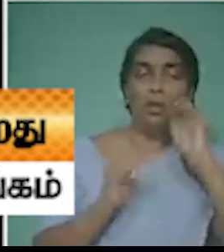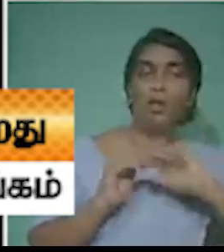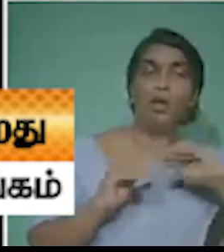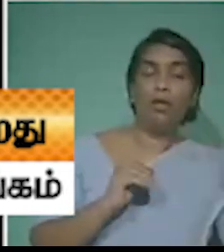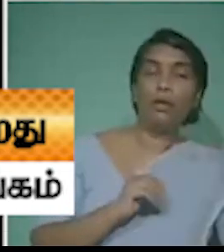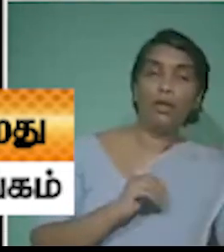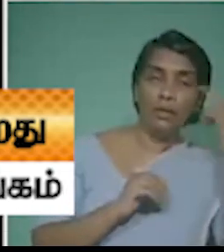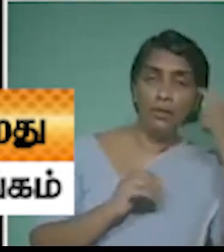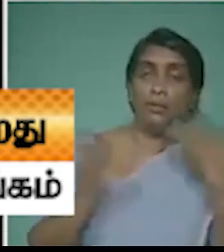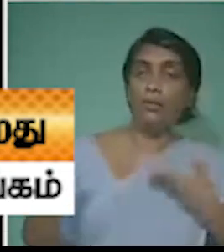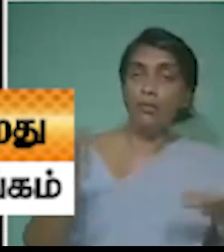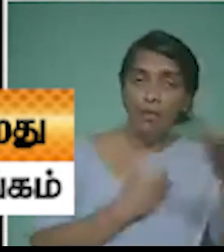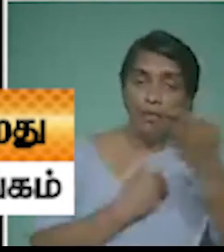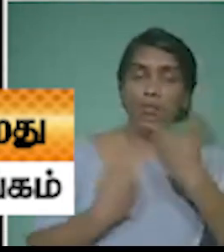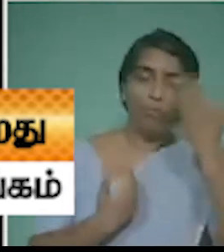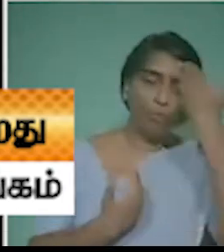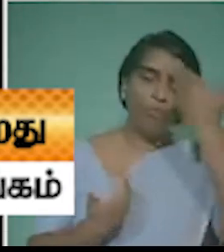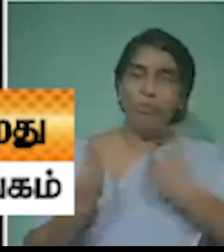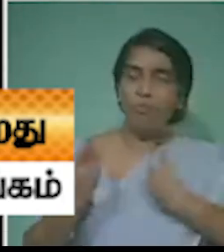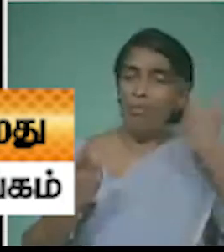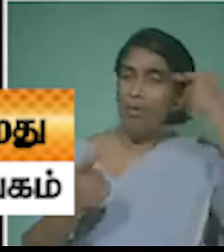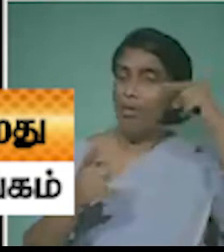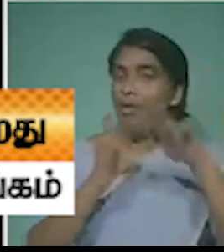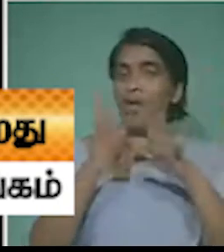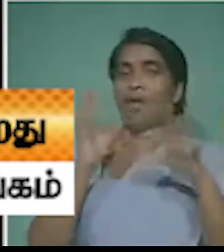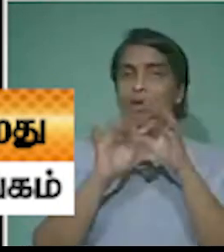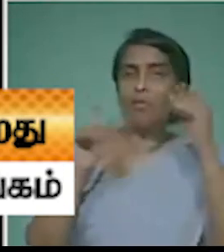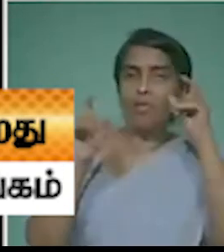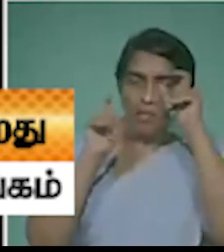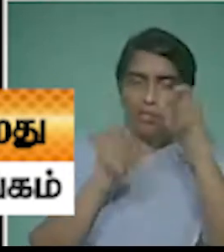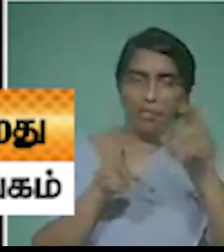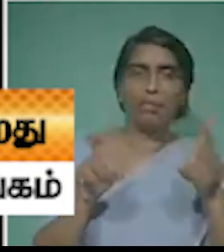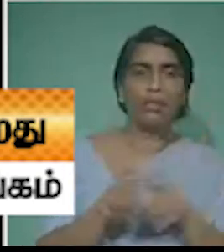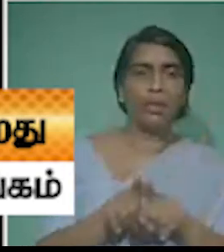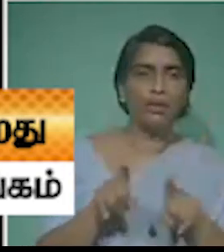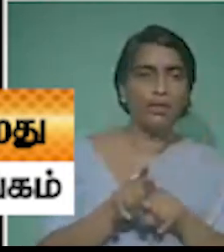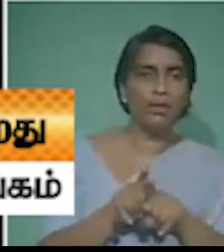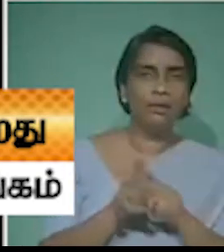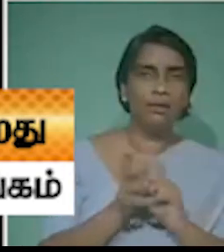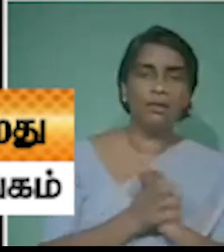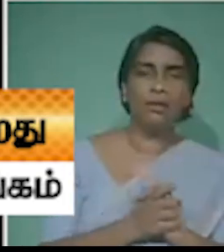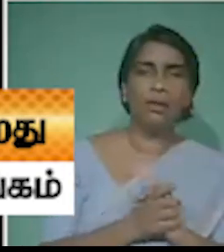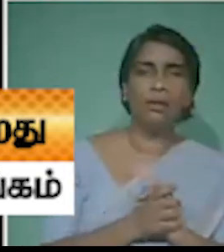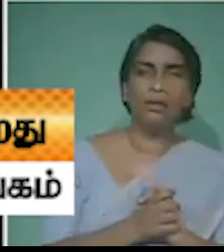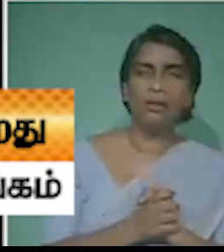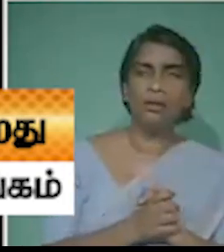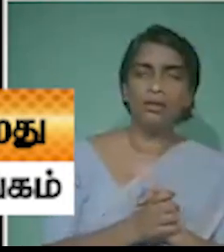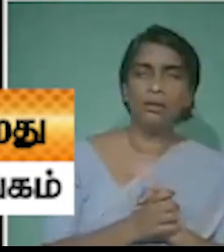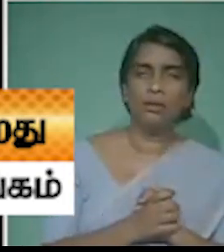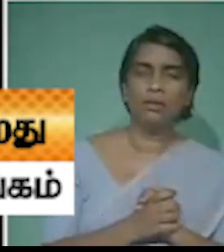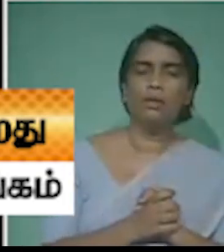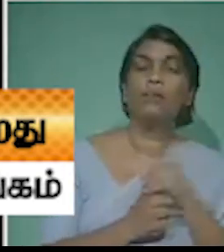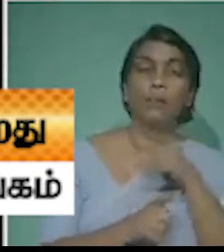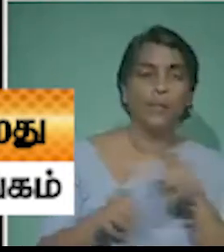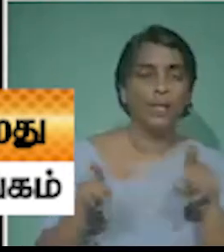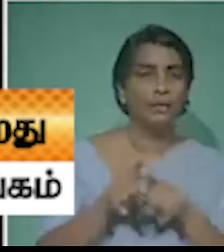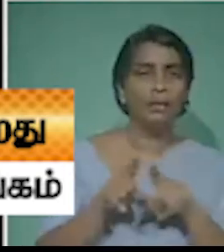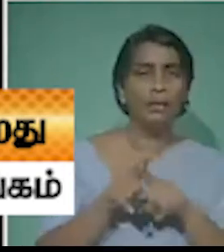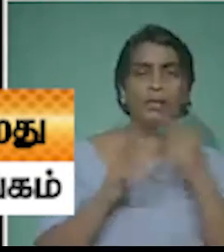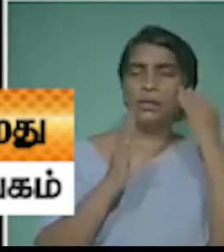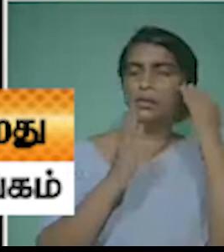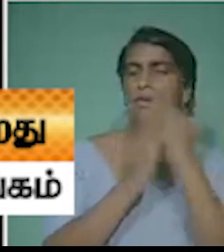செயலங்களும் உள்வாங்கப்பட்ட போது வடக்கின் நாடாளுமன்ற உறுப்பினர்களை தவிர்த்து எவ்வித தீர்மானங்களும் மேற்கொள்ளப்படாது என்று